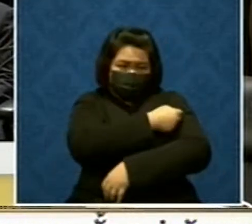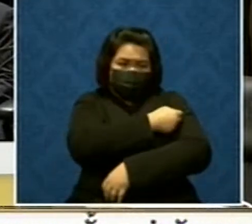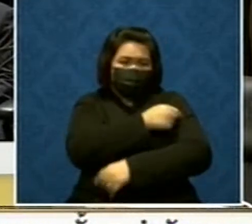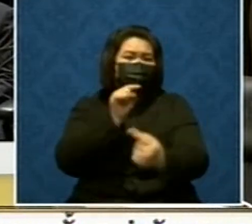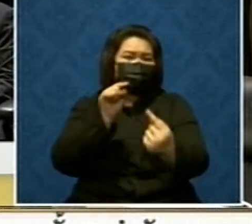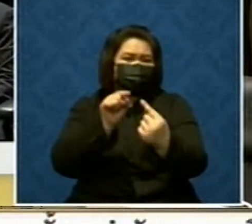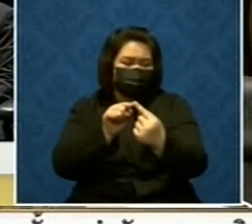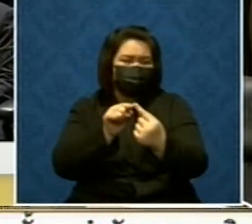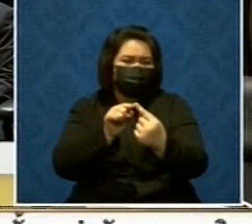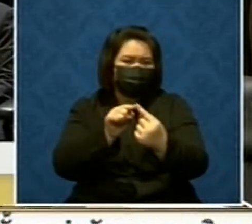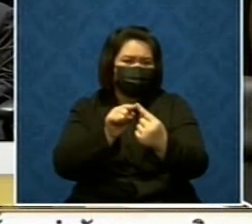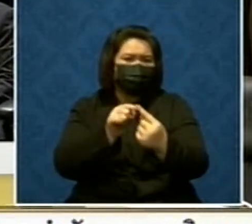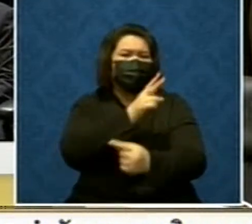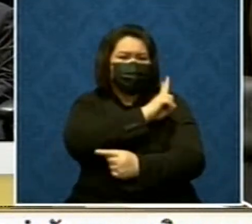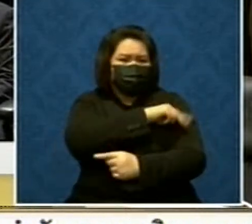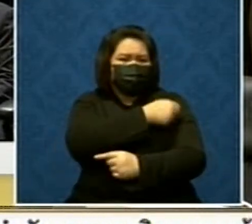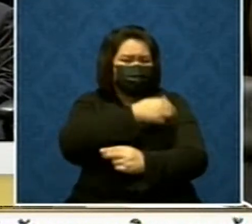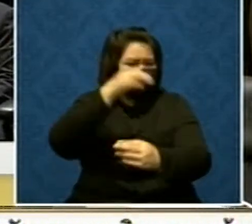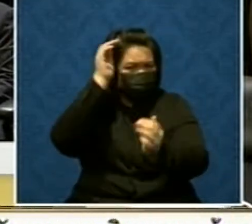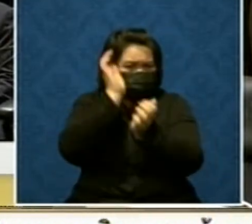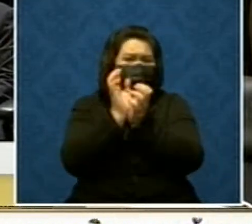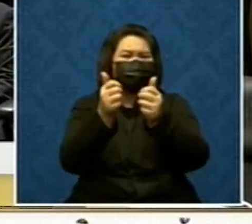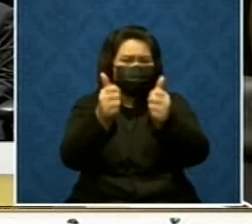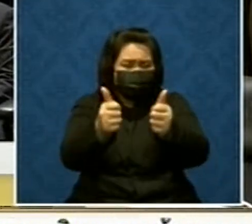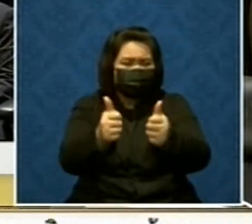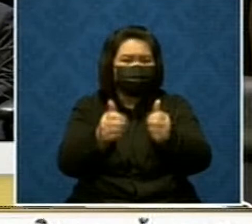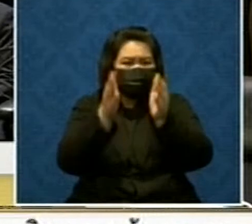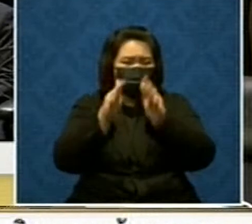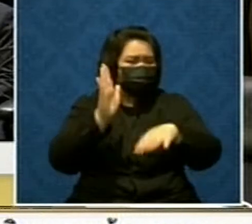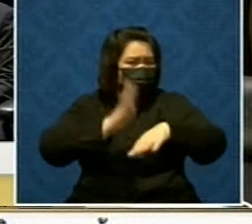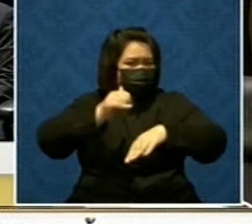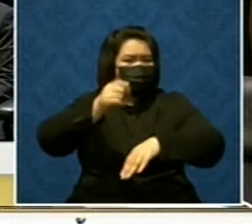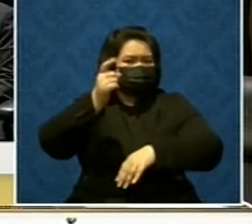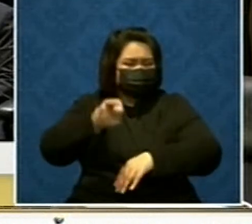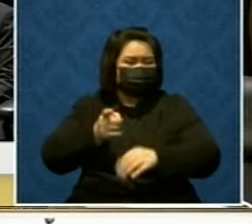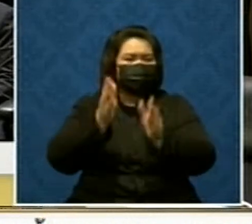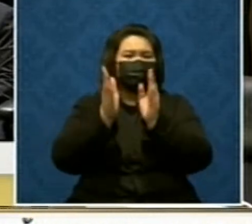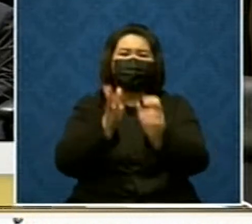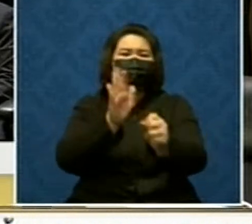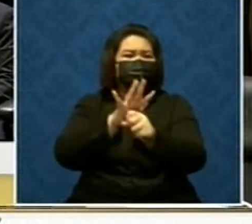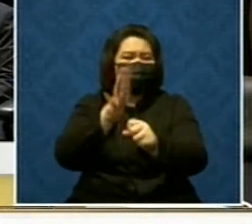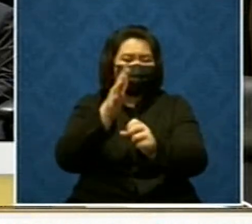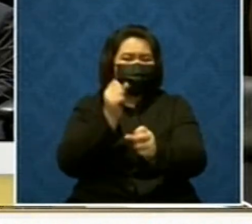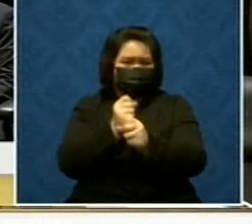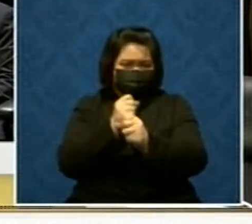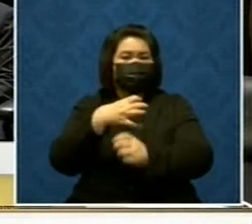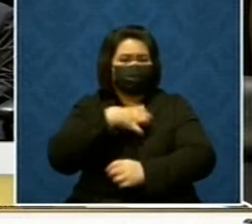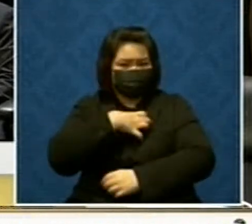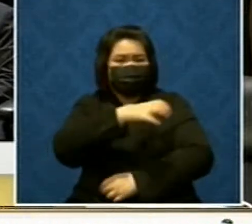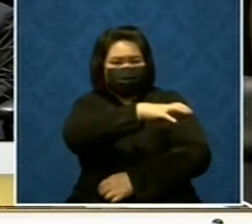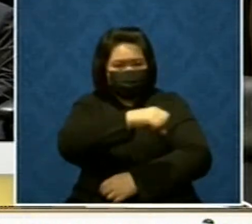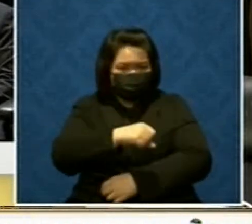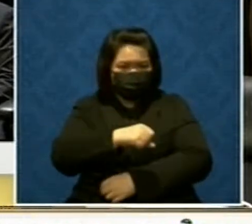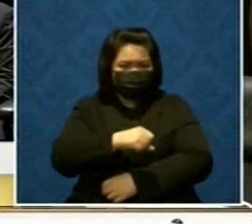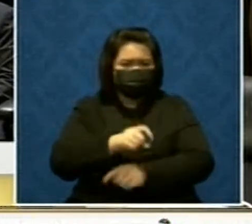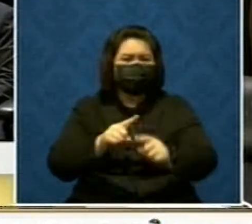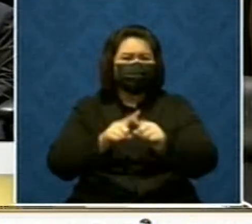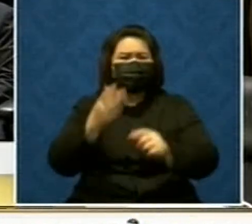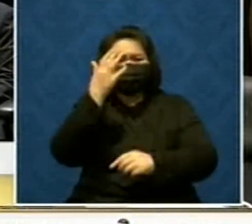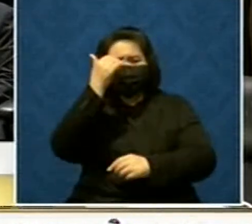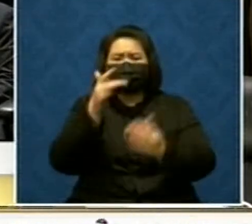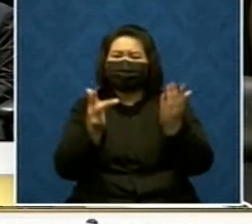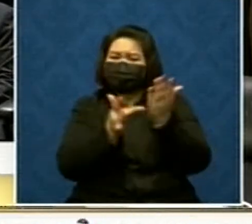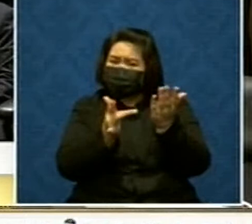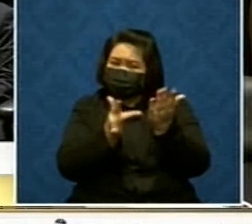ยาบาลตำรวจจะเส้นเท่าไหร่ผมก็ไม่เคยว่าเพราะมันขาดแคลนมันมีความจำเป็นทำไมไม่เอาสื่อสารเทคโนโล